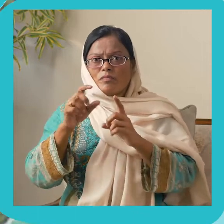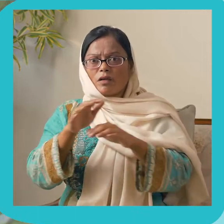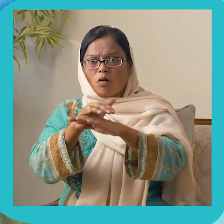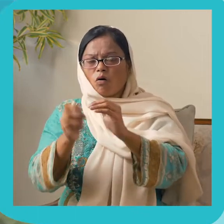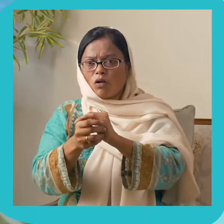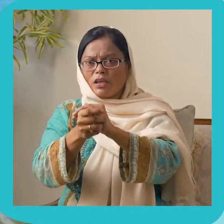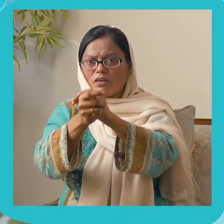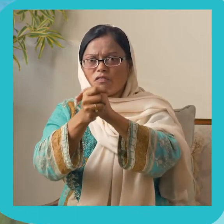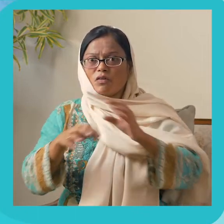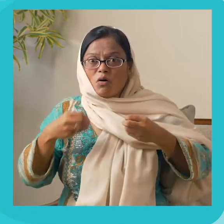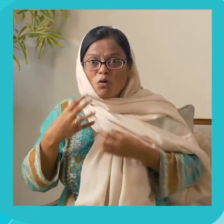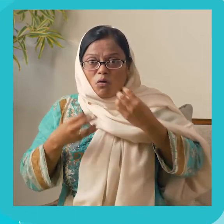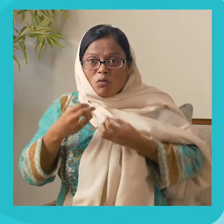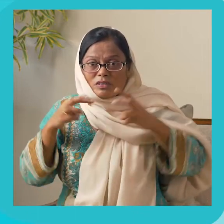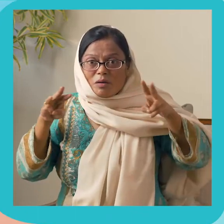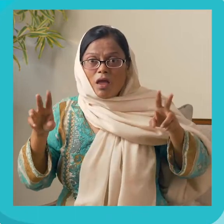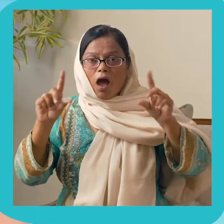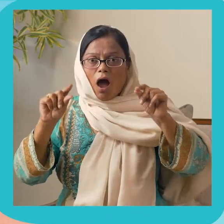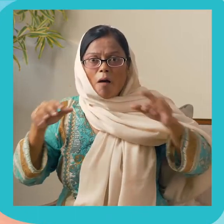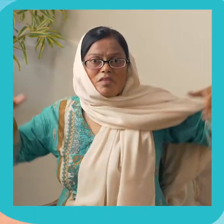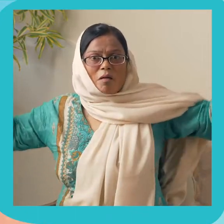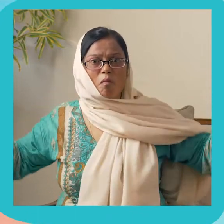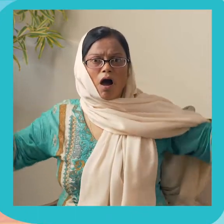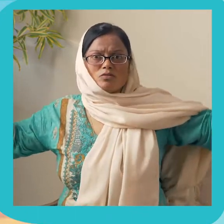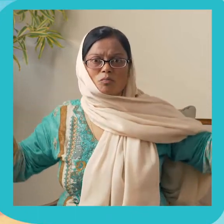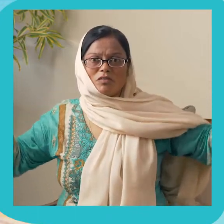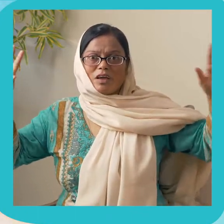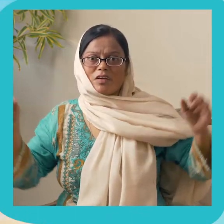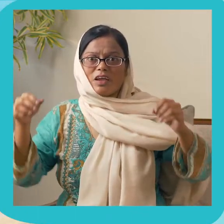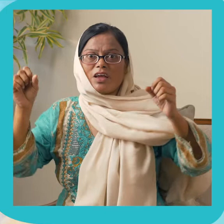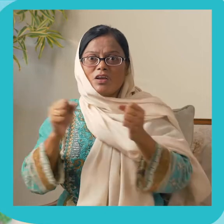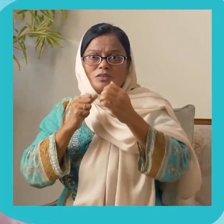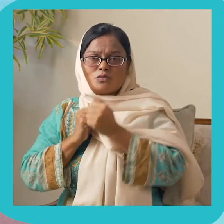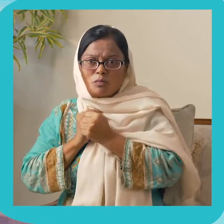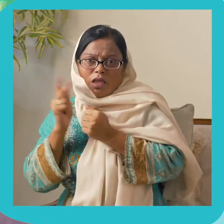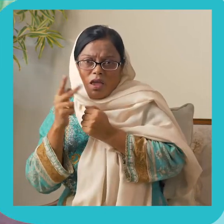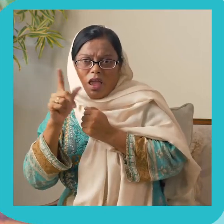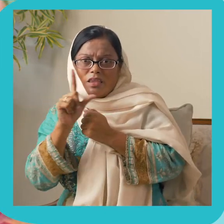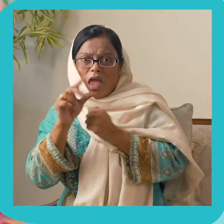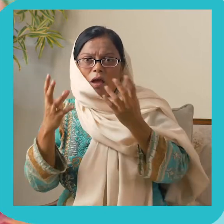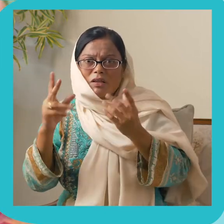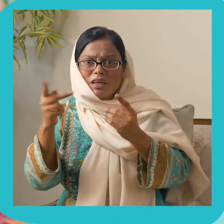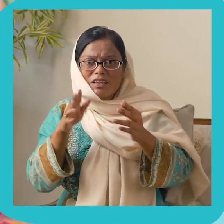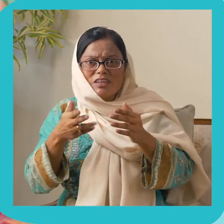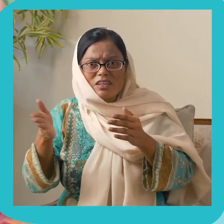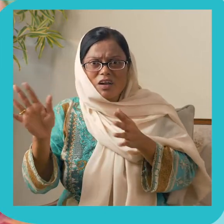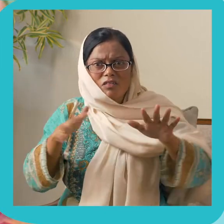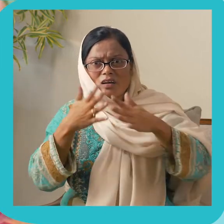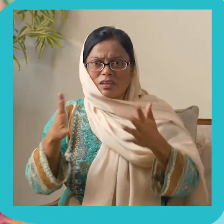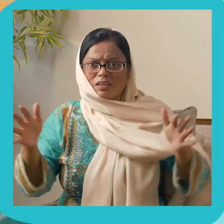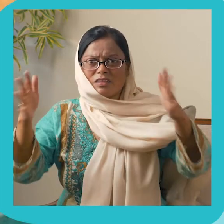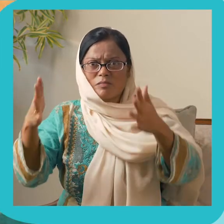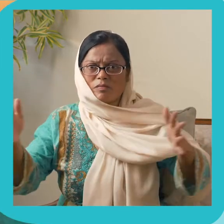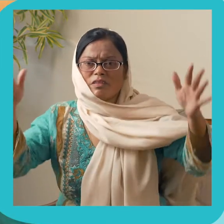ऑलिव जोश और खरोश में अपने बाजू पर पड़ाते हुए छुपने के लिए एक पत्थर की जानिब तैरने लगा।